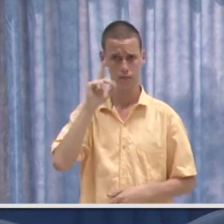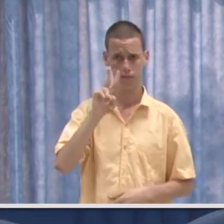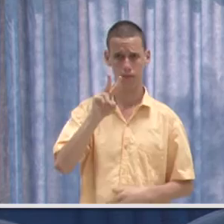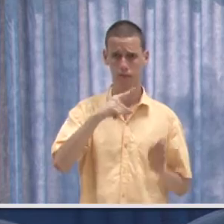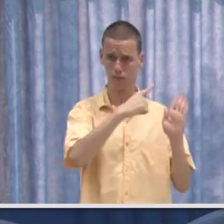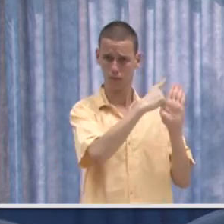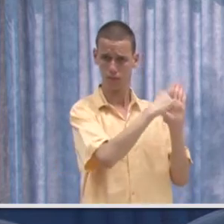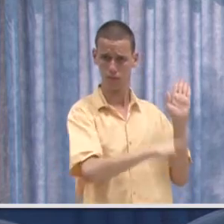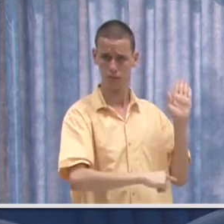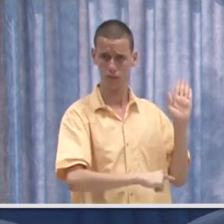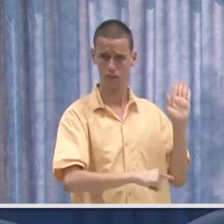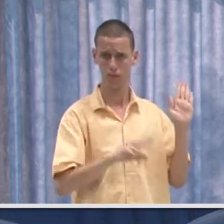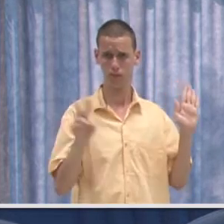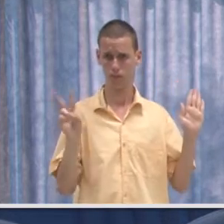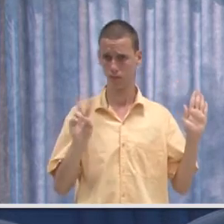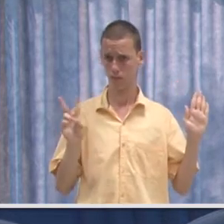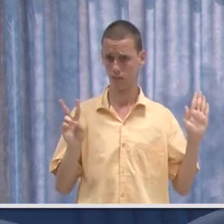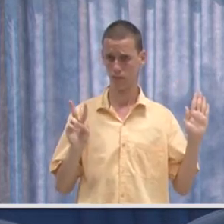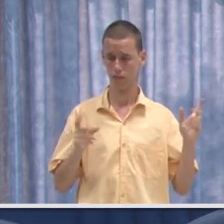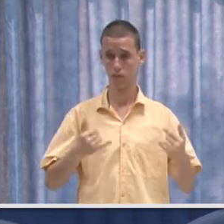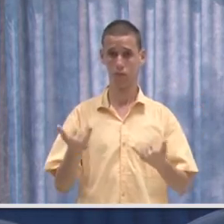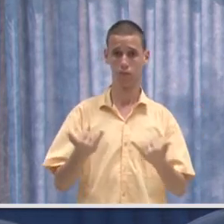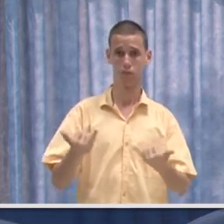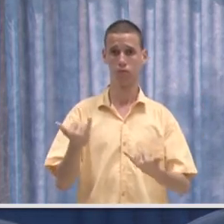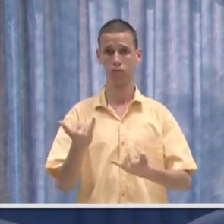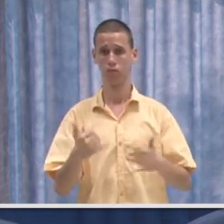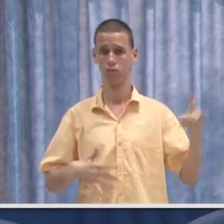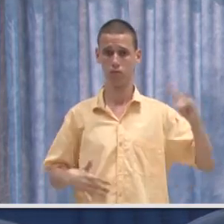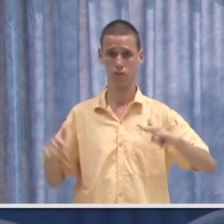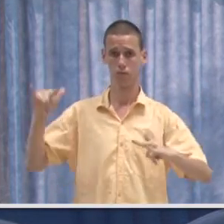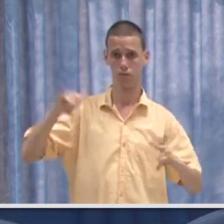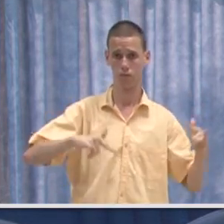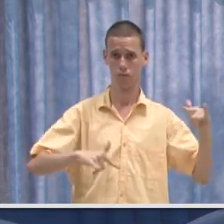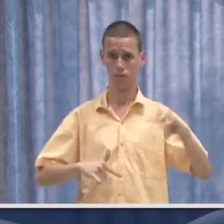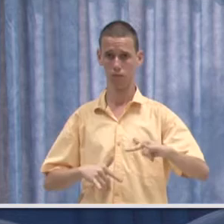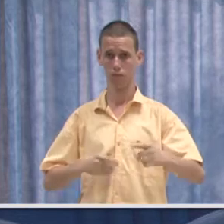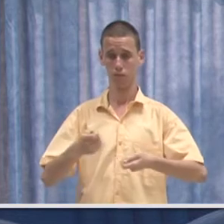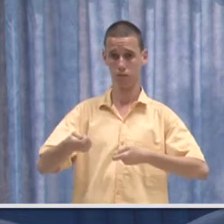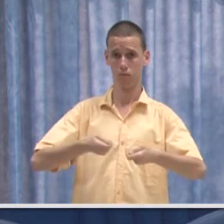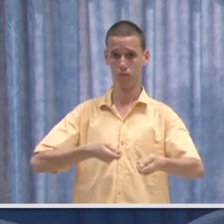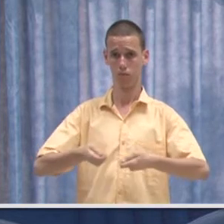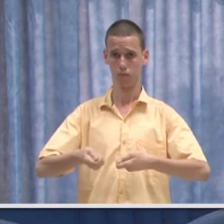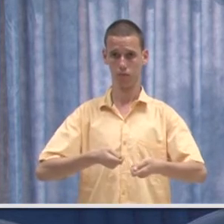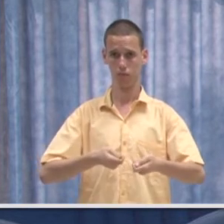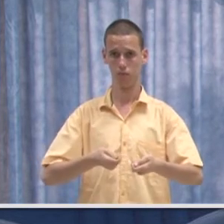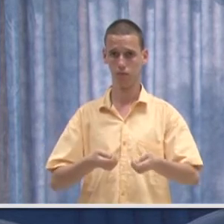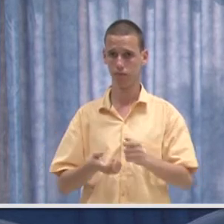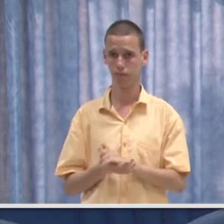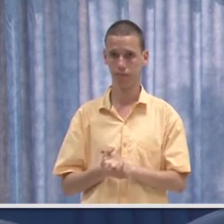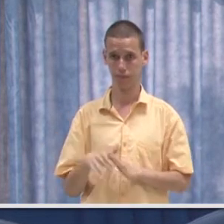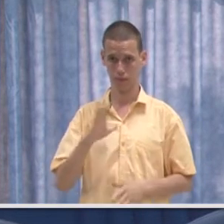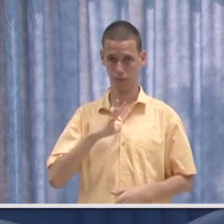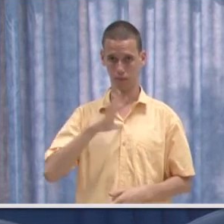du monde dans le pays. Du monde qui bouge, du monde qui est dehors, du monde qui vient. Et je crois qu'il laisse à 5 personnes pour